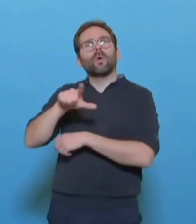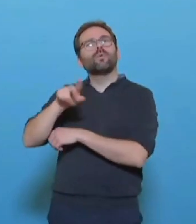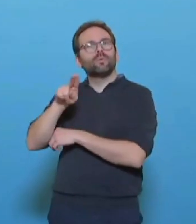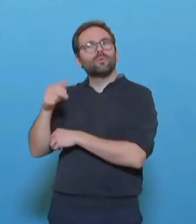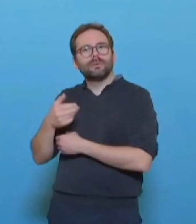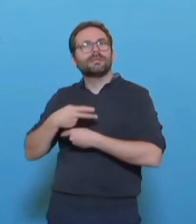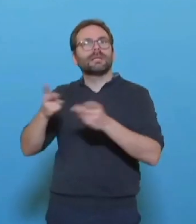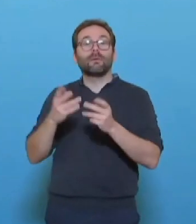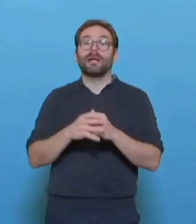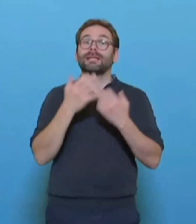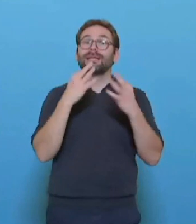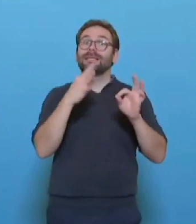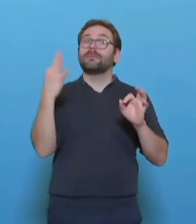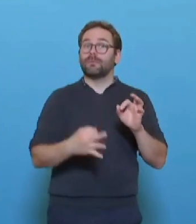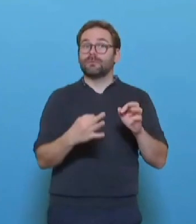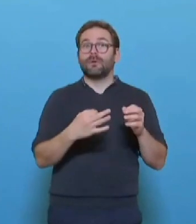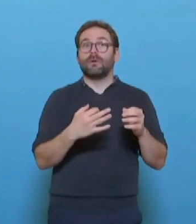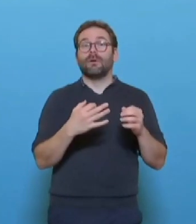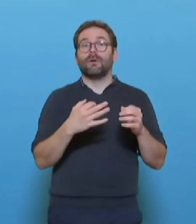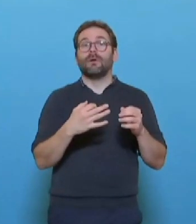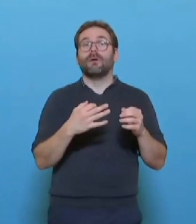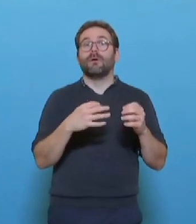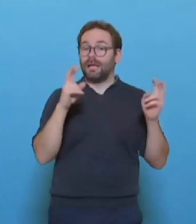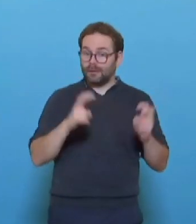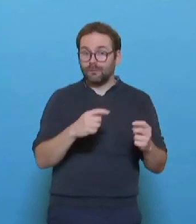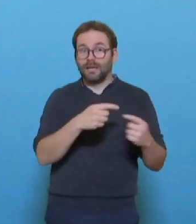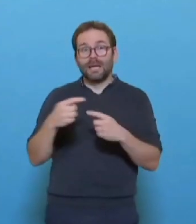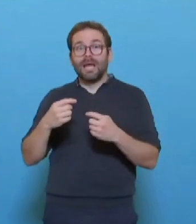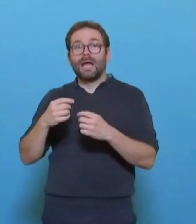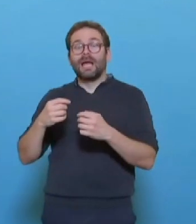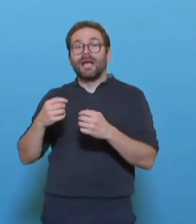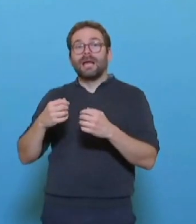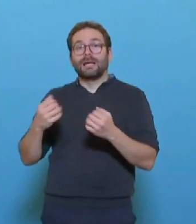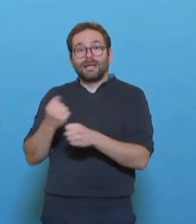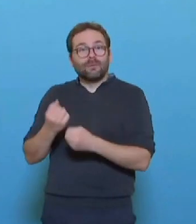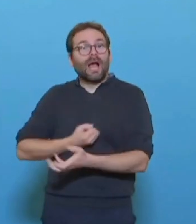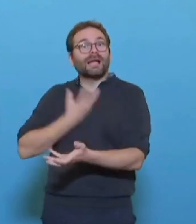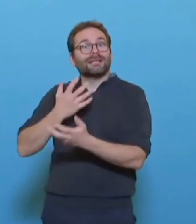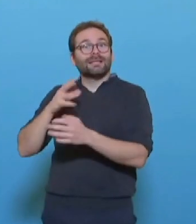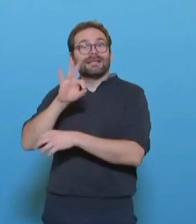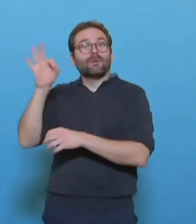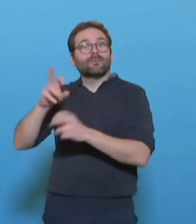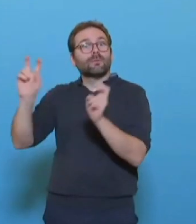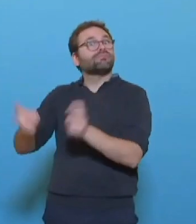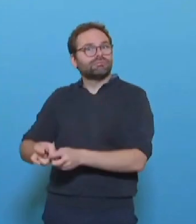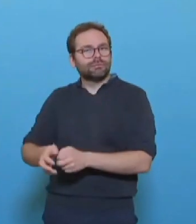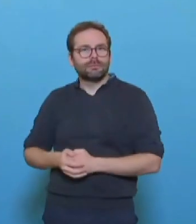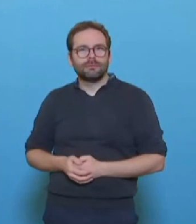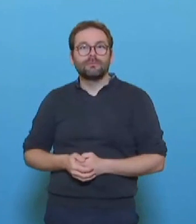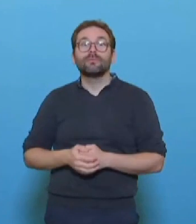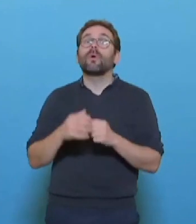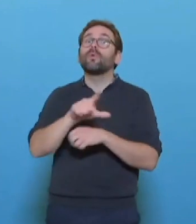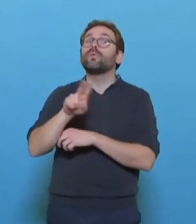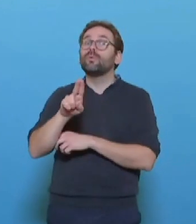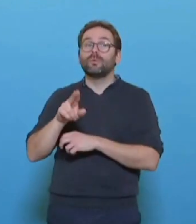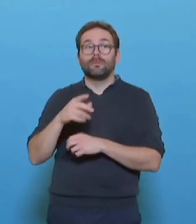fait, moins 10%, ça impacte 50% de l'activité artistique, parce que les marges artistiques se réduisent. Donc, au lieu unique, ce sera en 2025